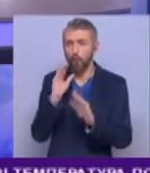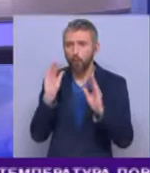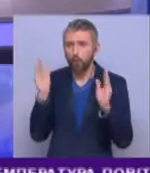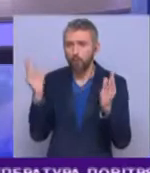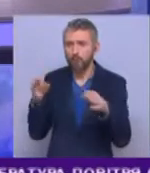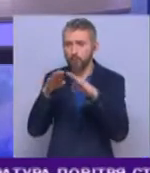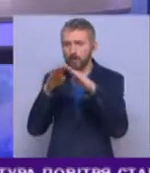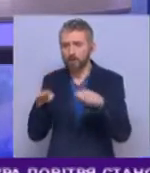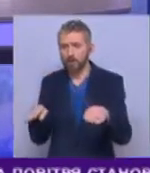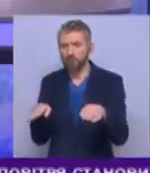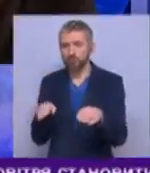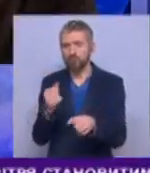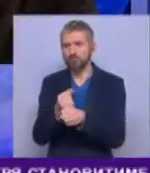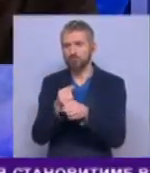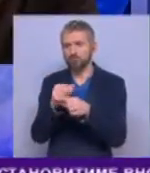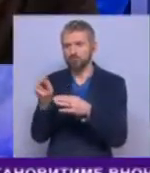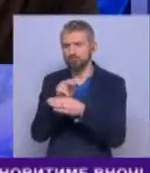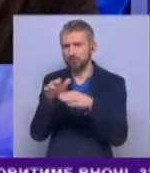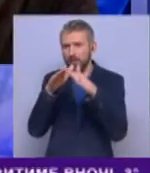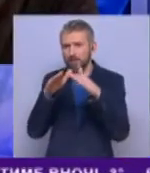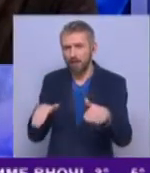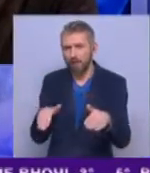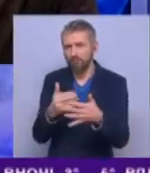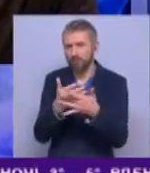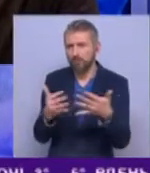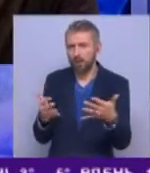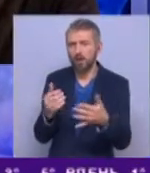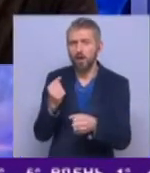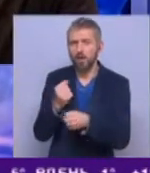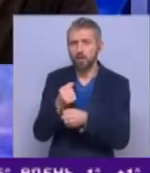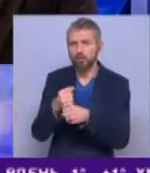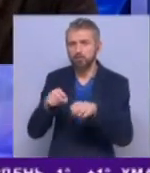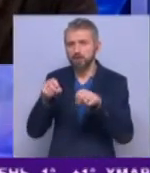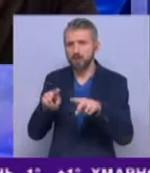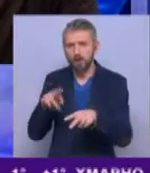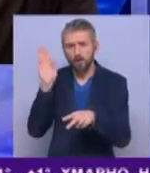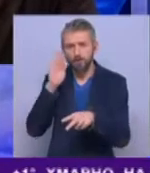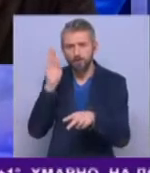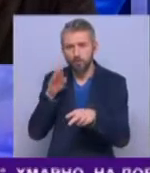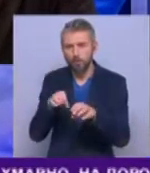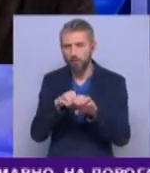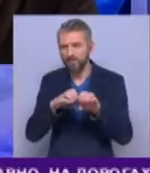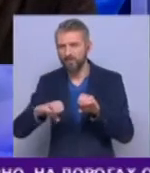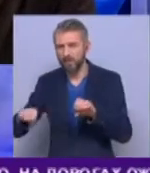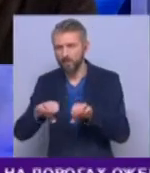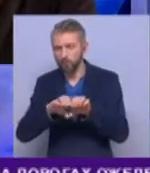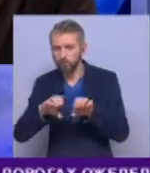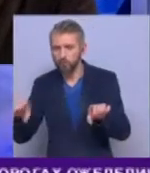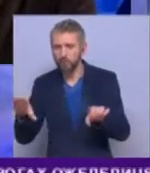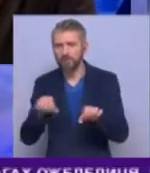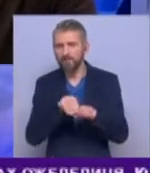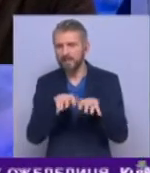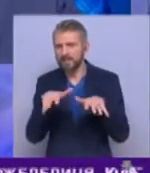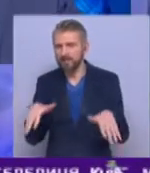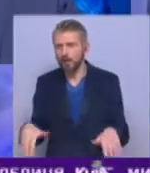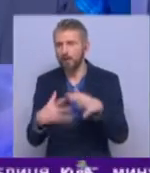криша, ложе дах, піддашок, значить, ложиться спеціальні водовідвідні, значить, труби, і це все стікає, і бурульки